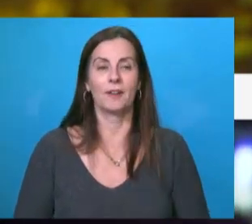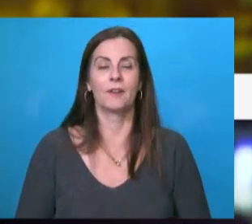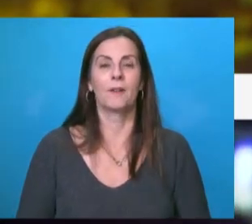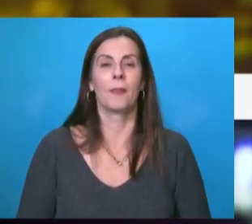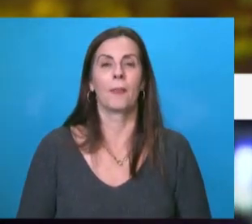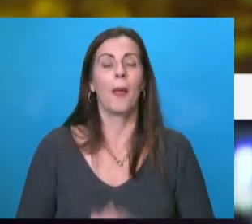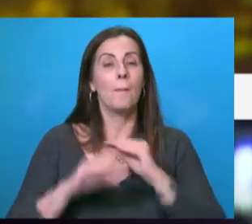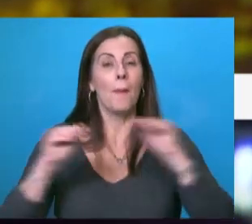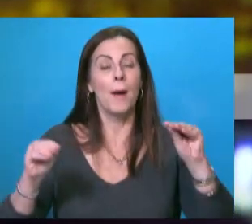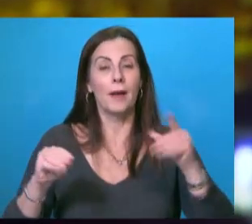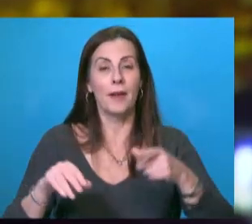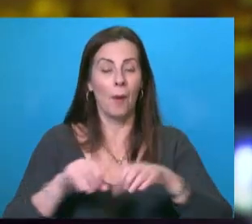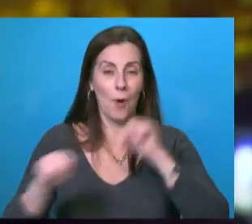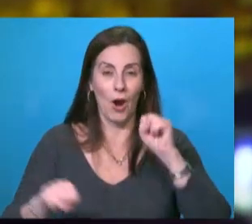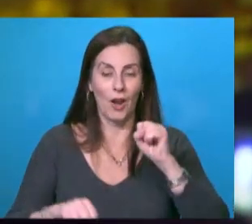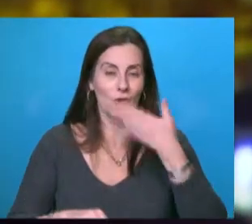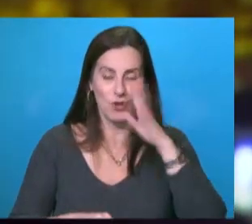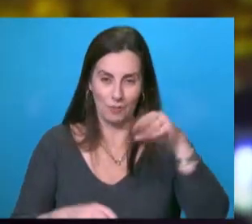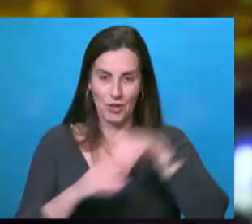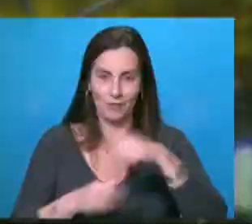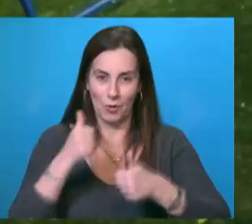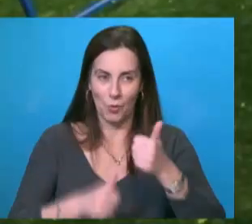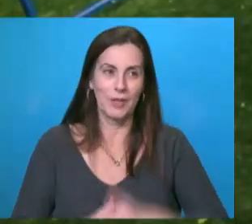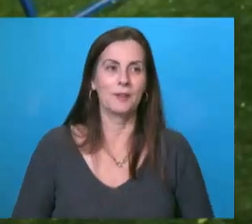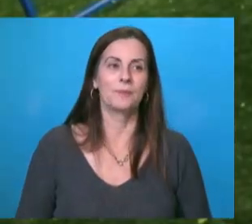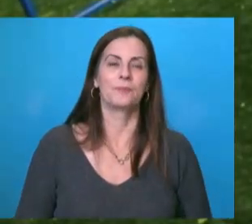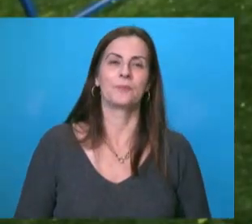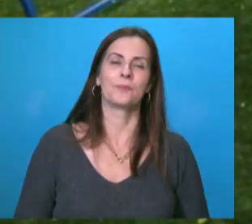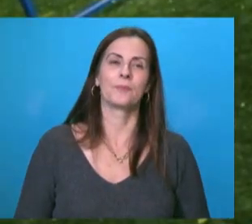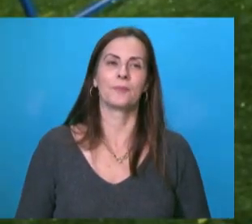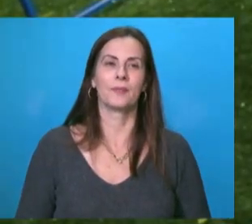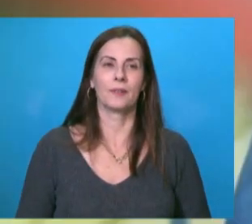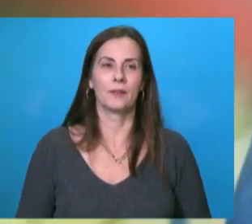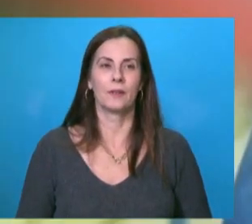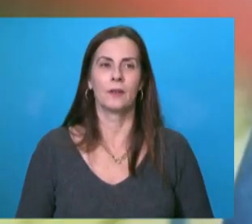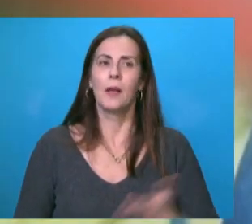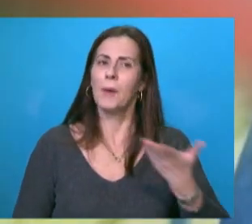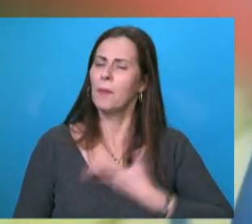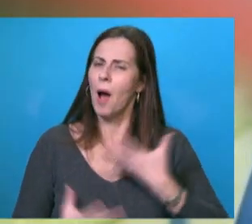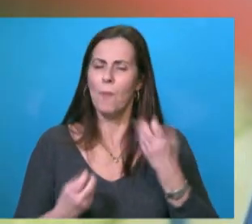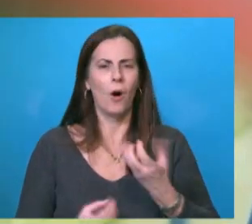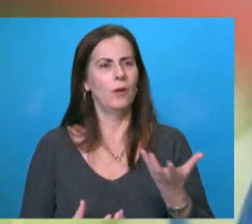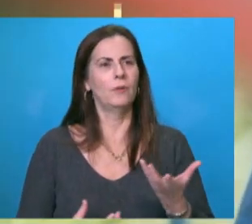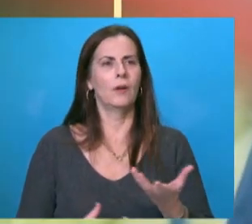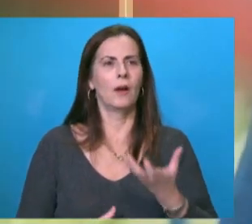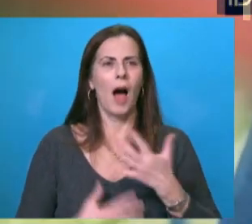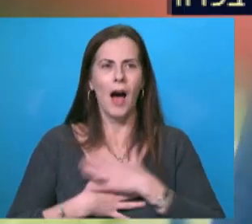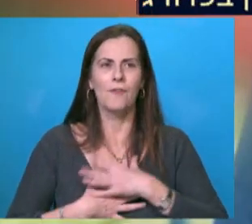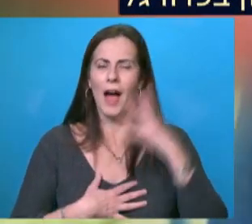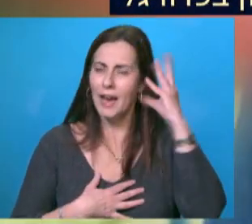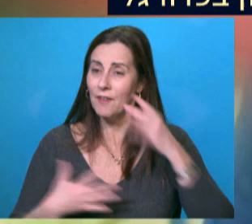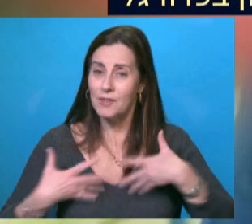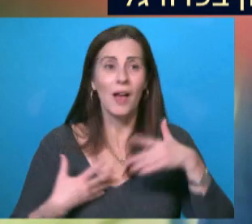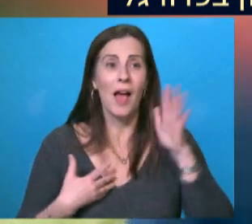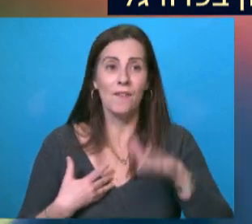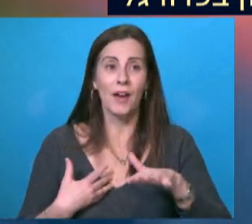הפועל קטמון, שמשתתפת בטורניר הזה. מתמודדים מקבלים המון אהבה, כיף ושמחה, וגם